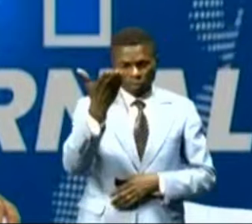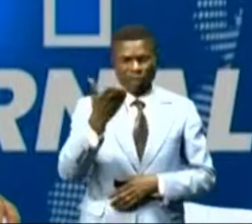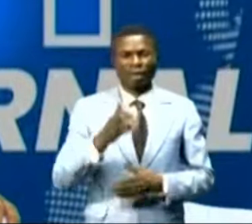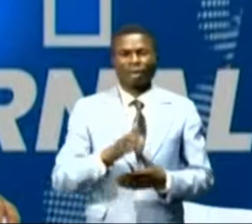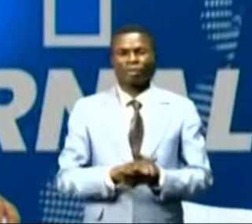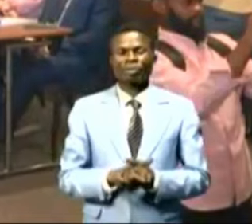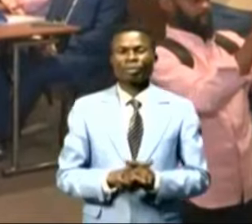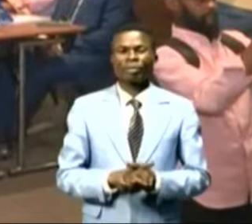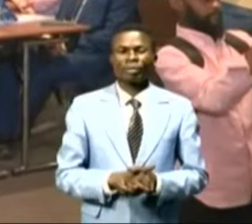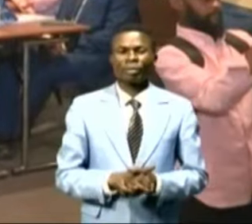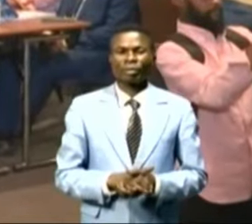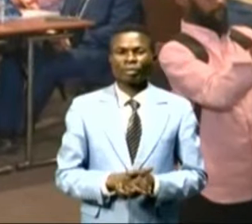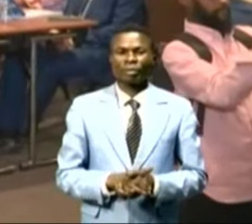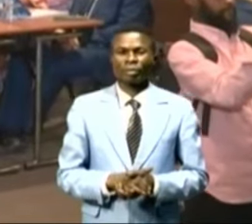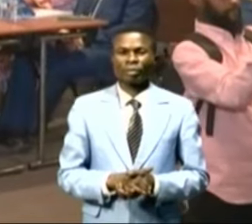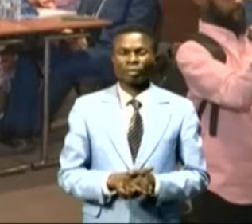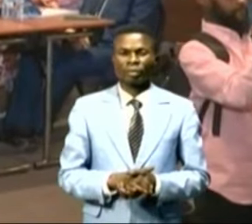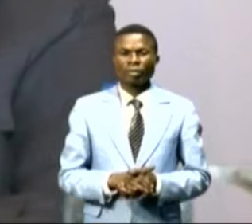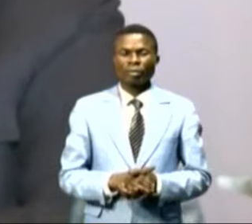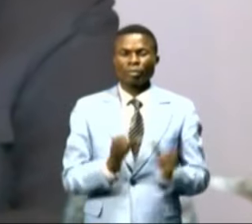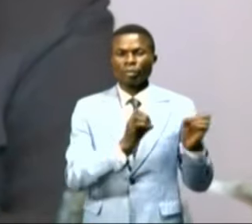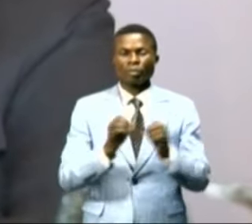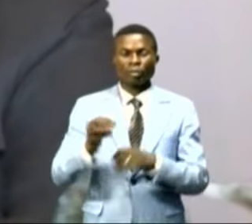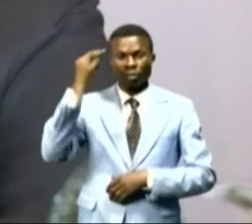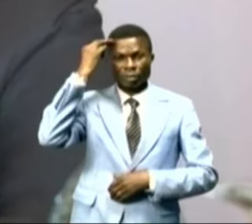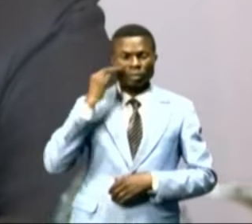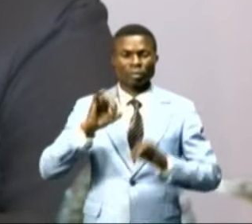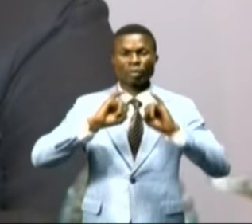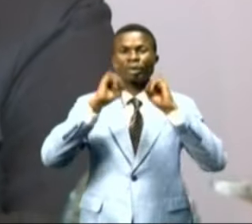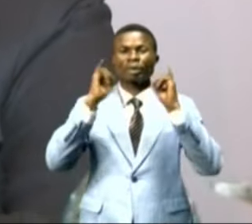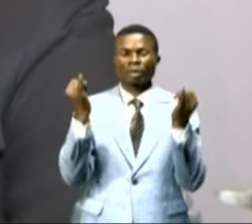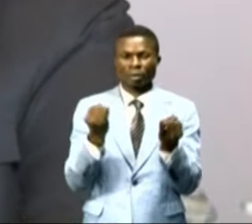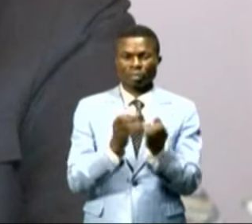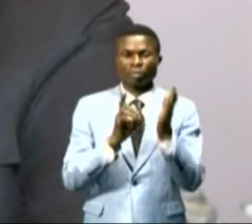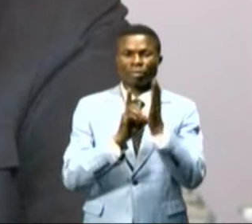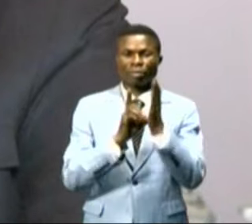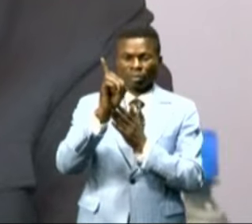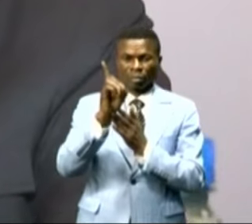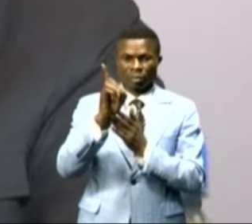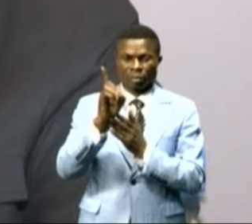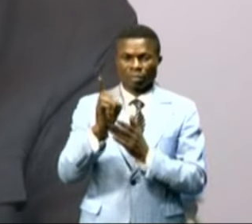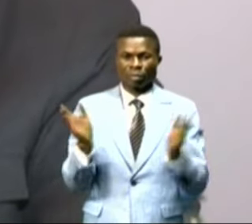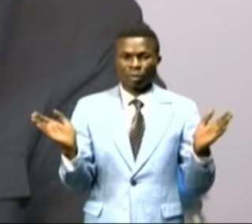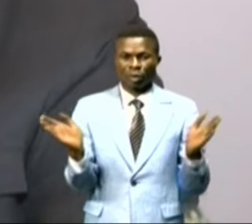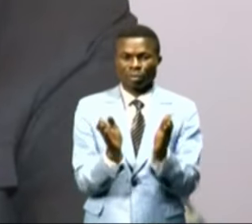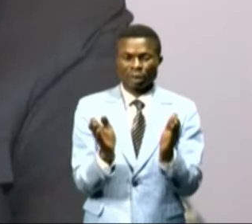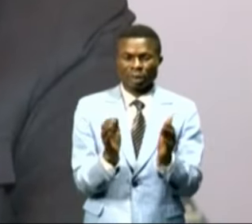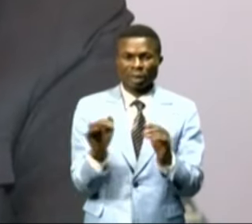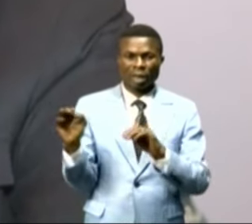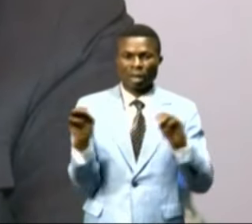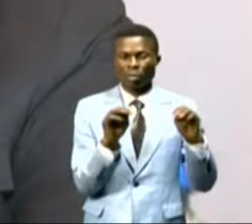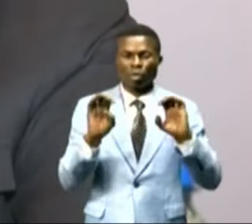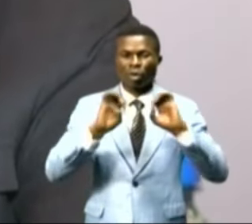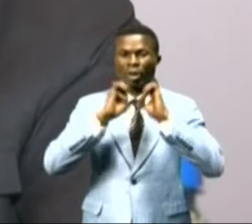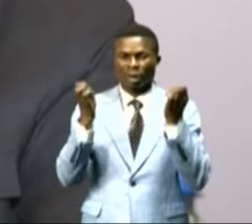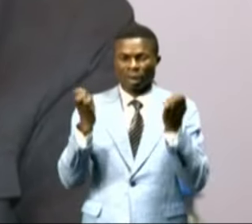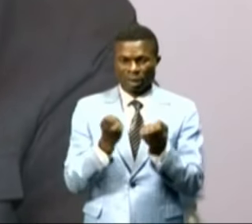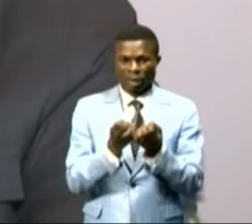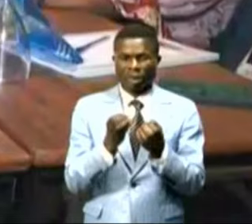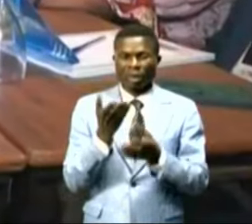détail. Présidé par le ministre de l'Industrie et Développement de Petites et Moyennes Entreprises, Louis